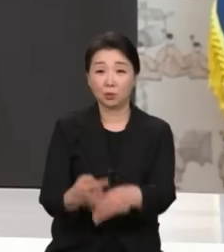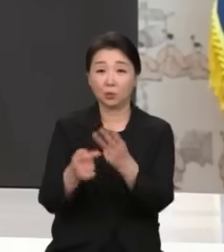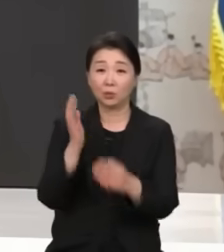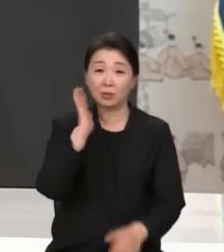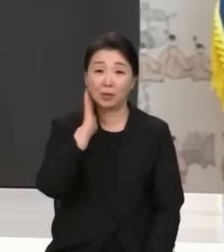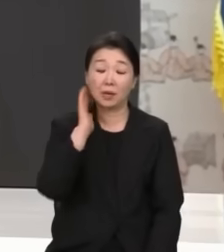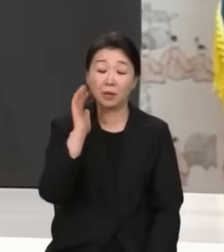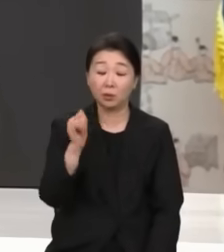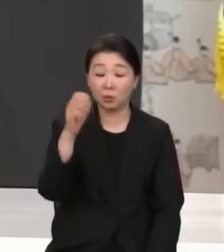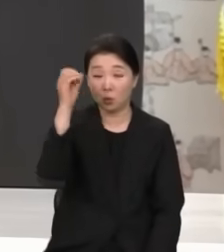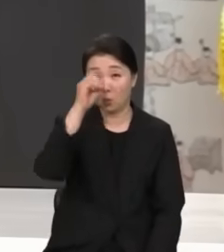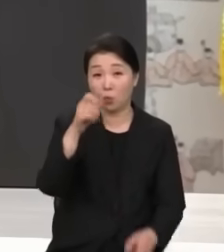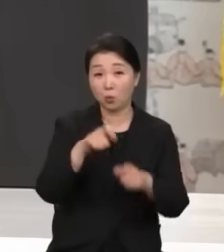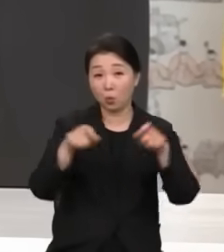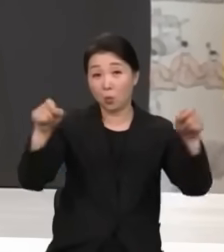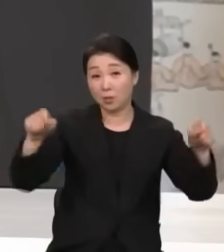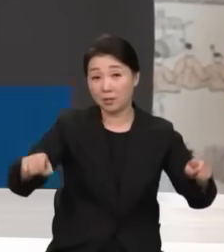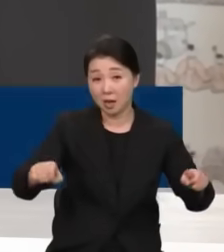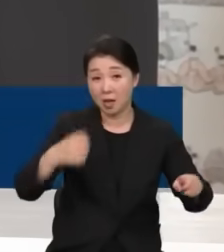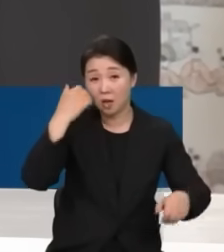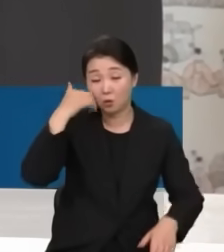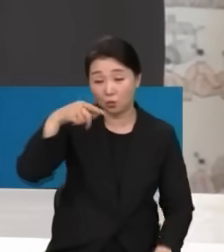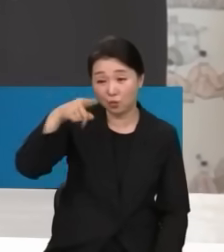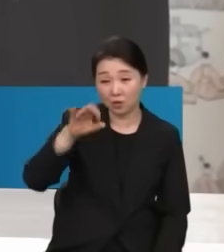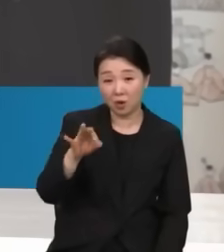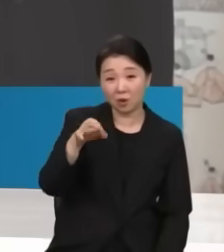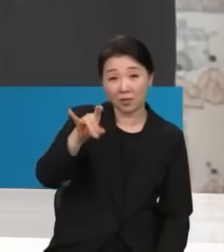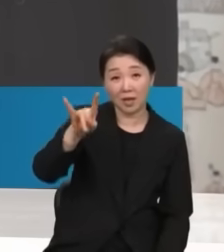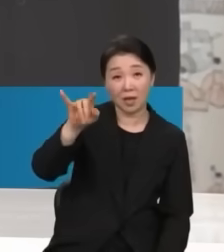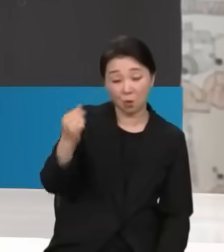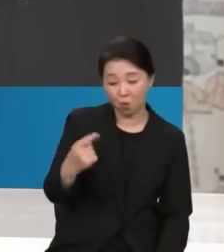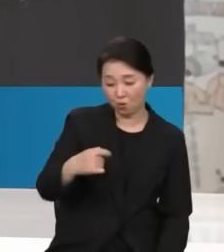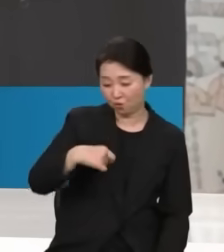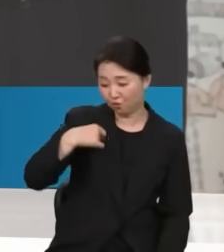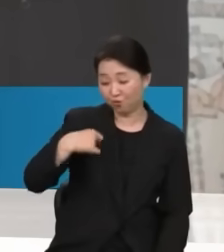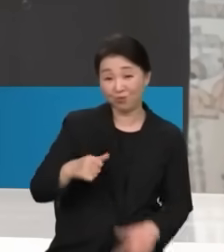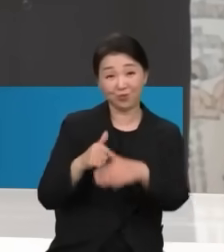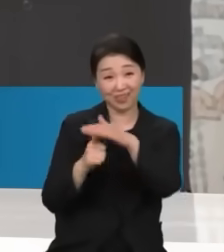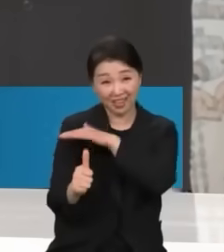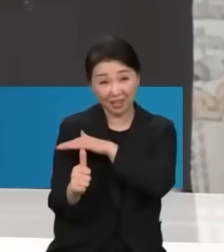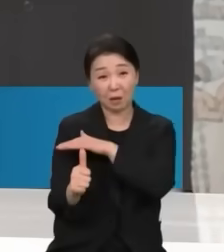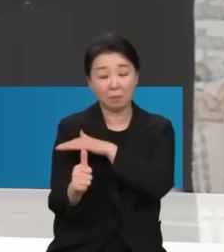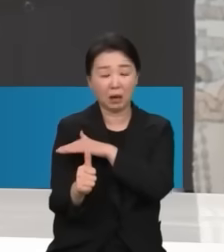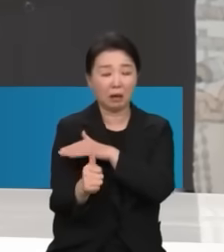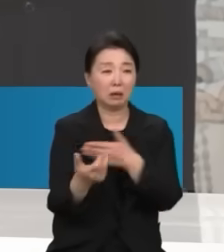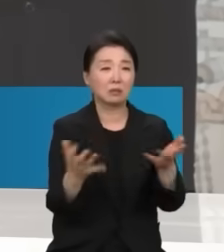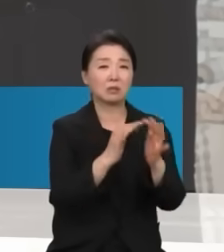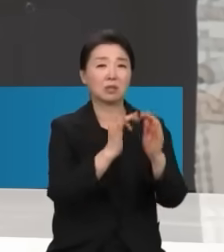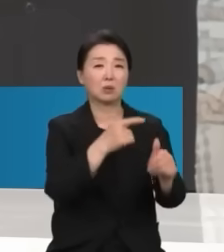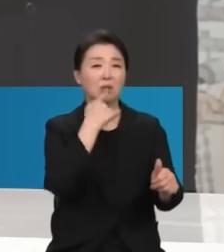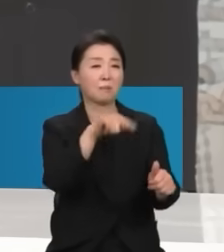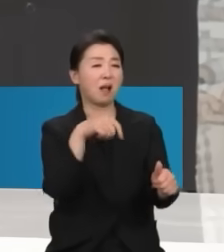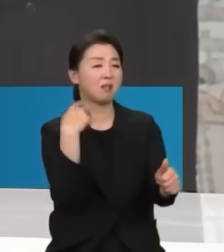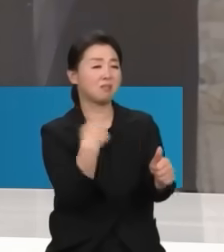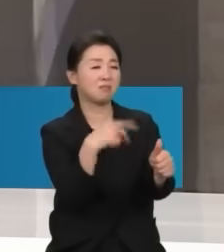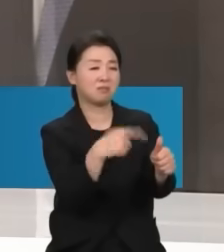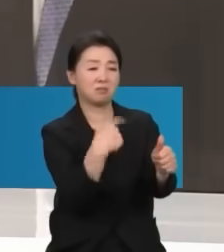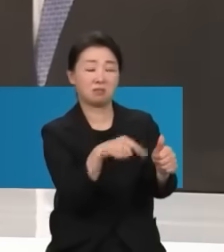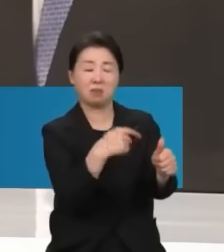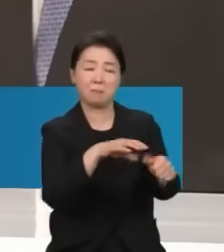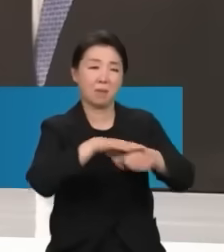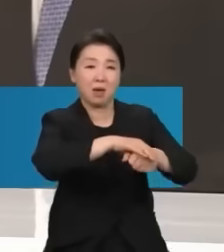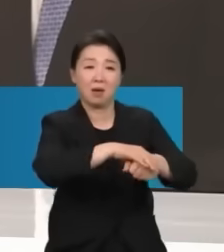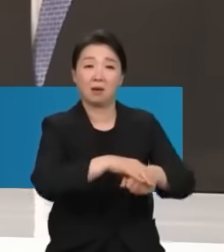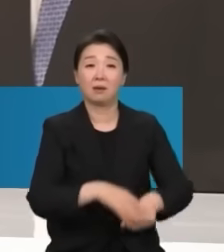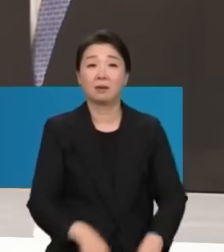윤석열 대통령의 고교 동창으로 알려진 정재호 주 중국 대사가 부하 직원에게 폭언을 하며 갑질을 했다는 논란이